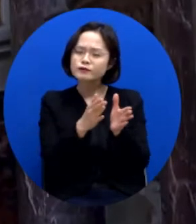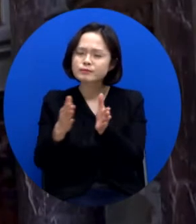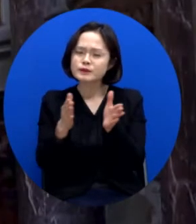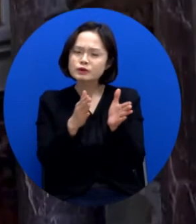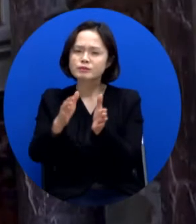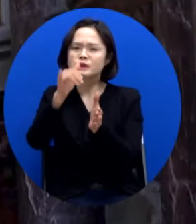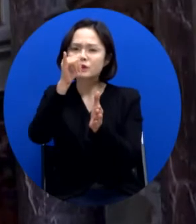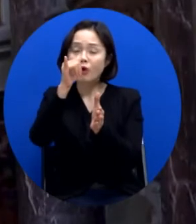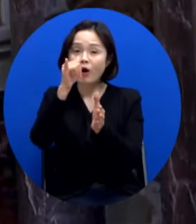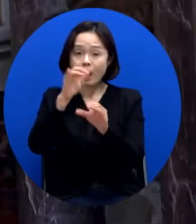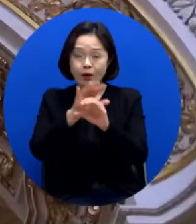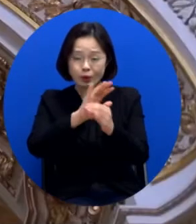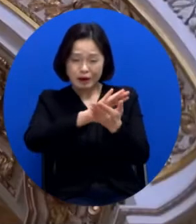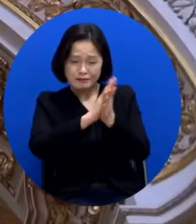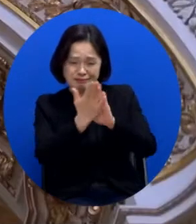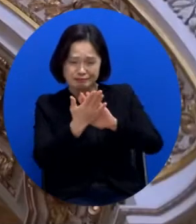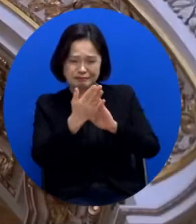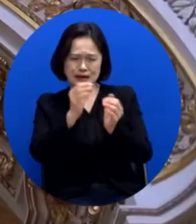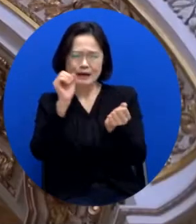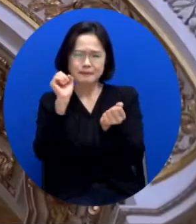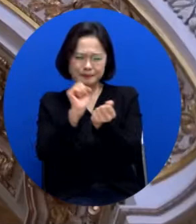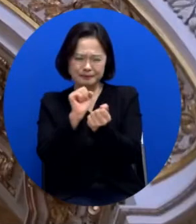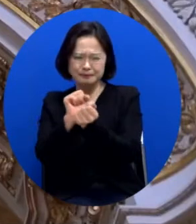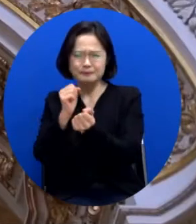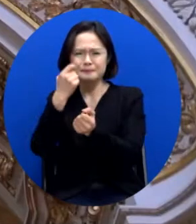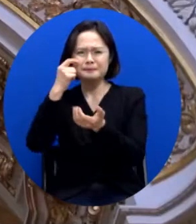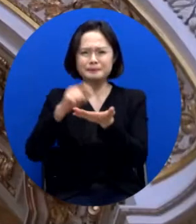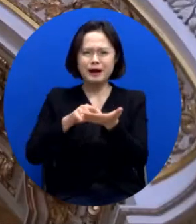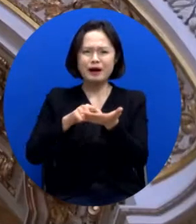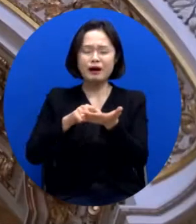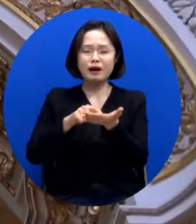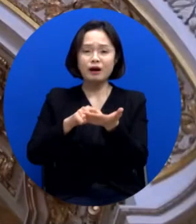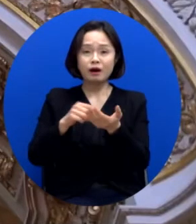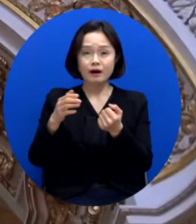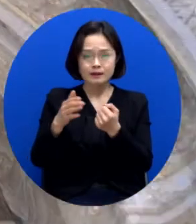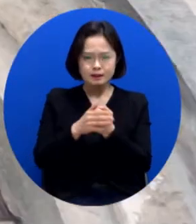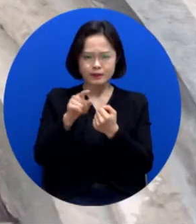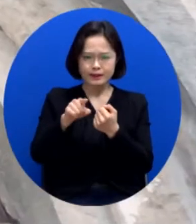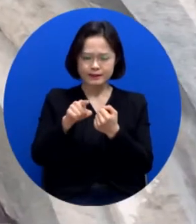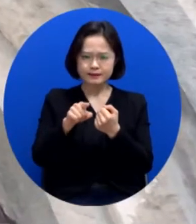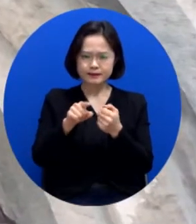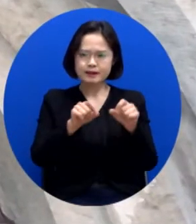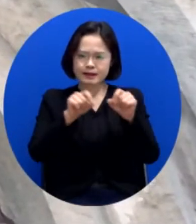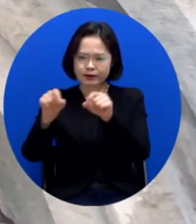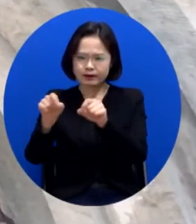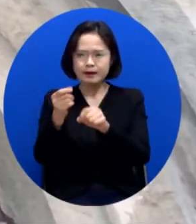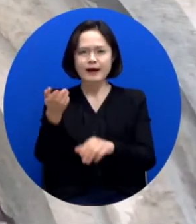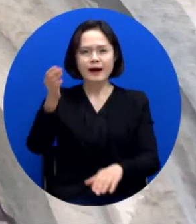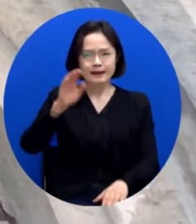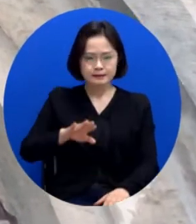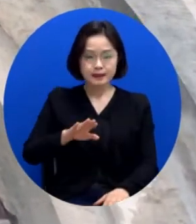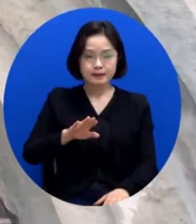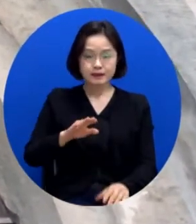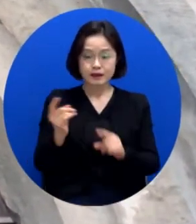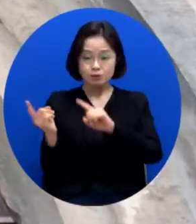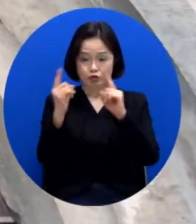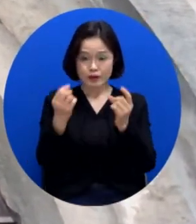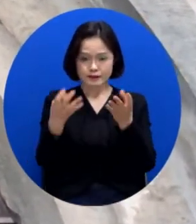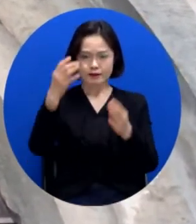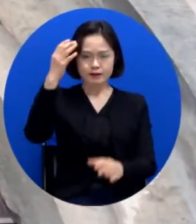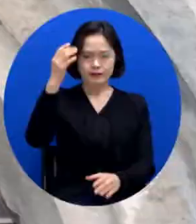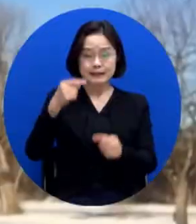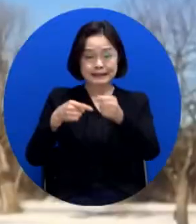어렵게 흘러가고 있지만 독일 개신교회 협의회는 개신교 절기가 지닌 본래의 의미를 되새기는 일에 집중하자고